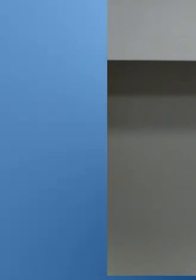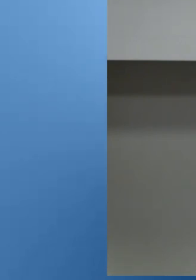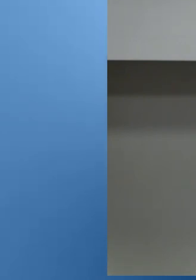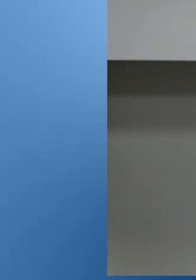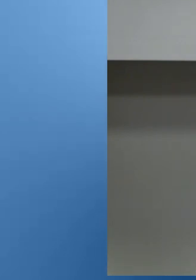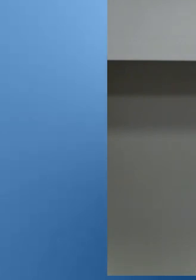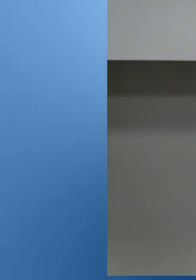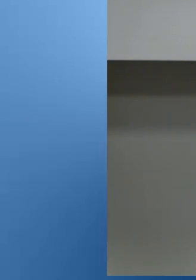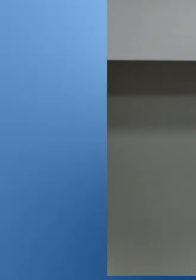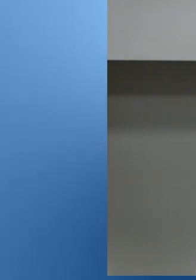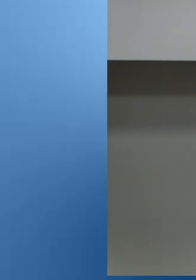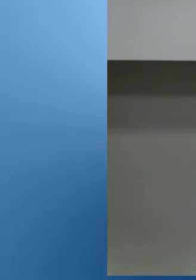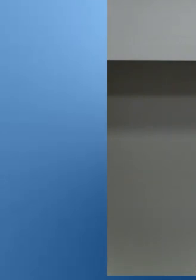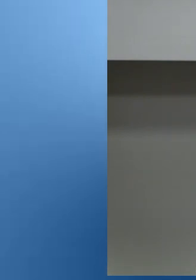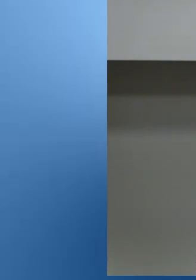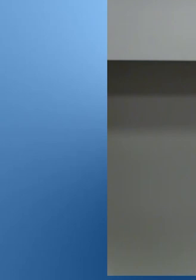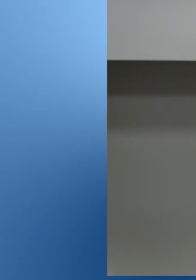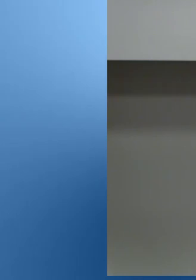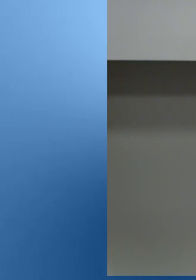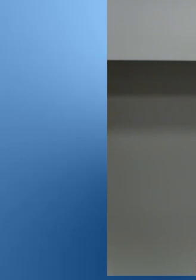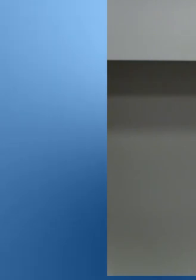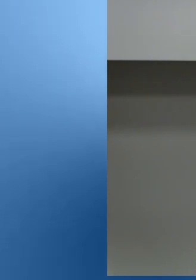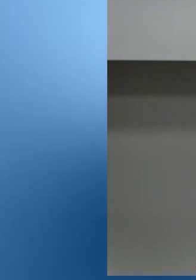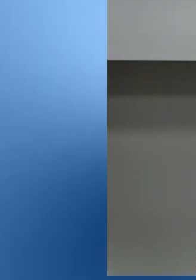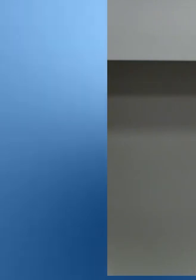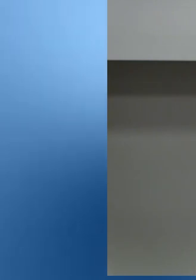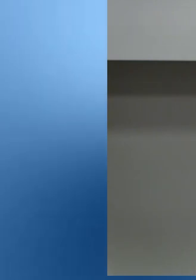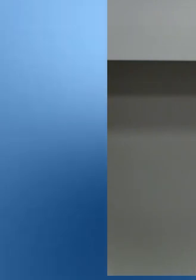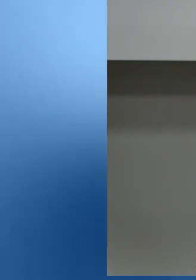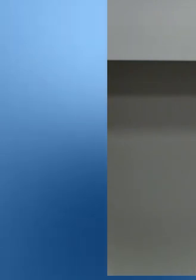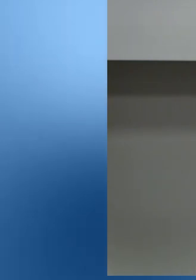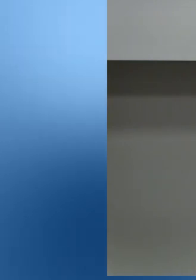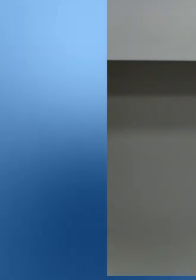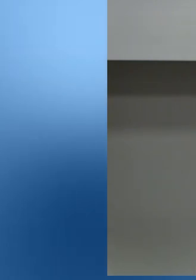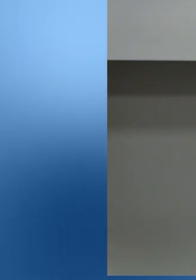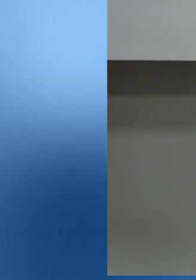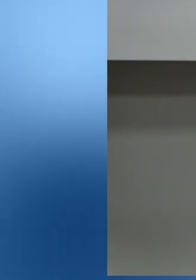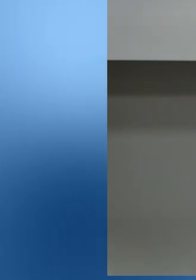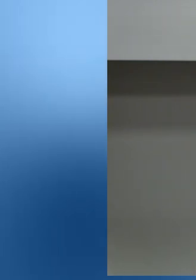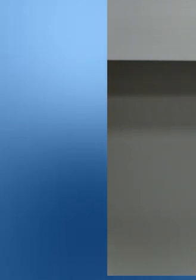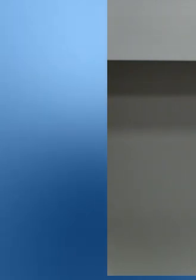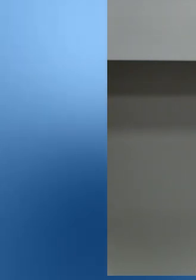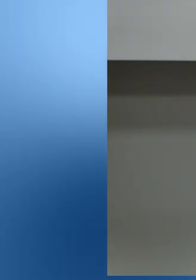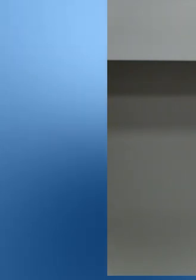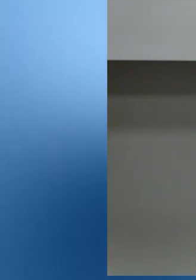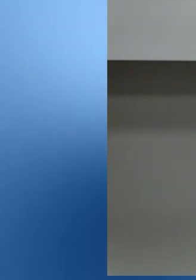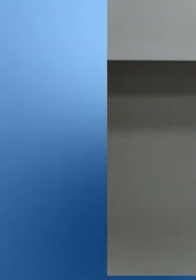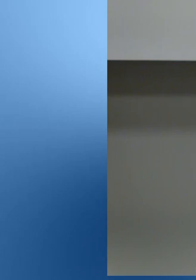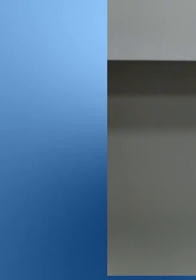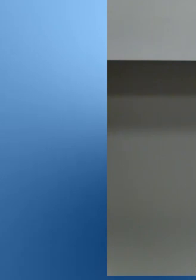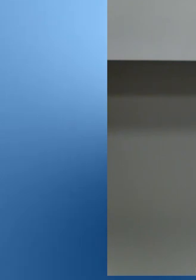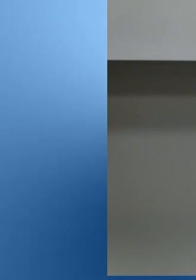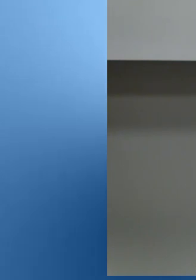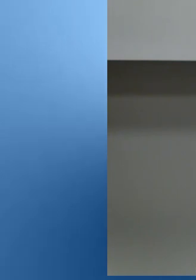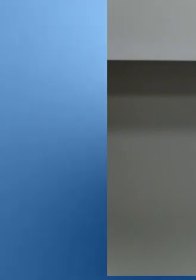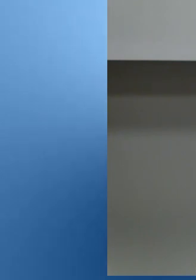France donc il s'agit de la validation après PV intervention non même vote même vote unanimité 31 toujours